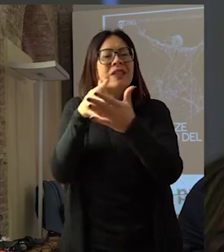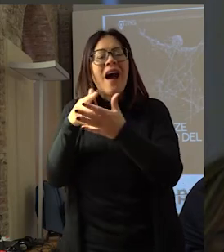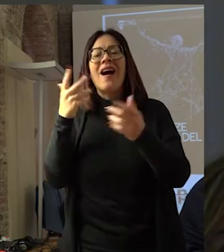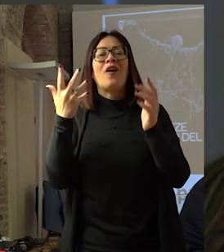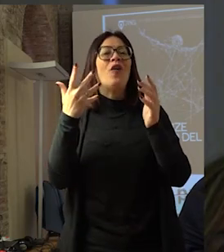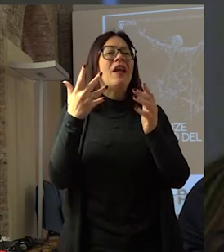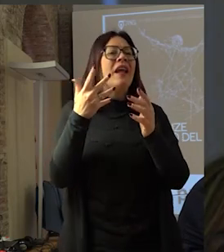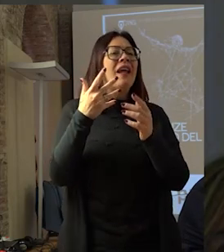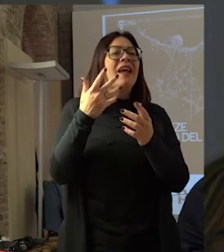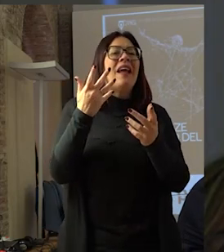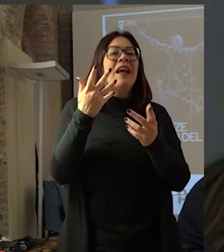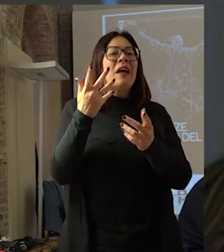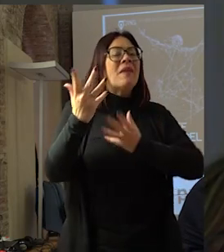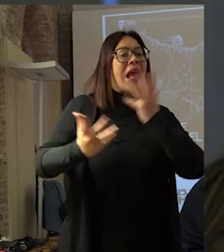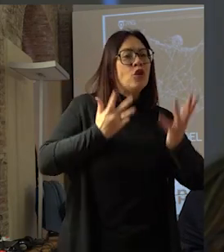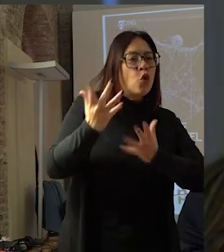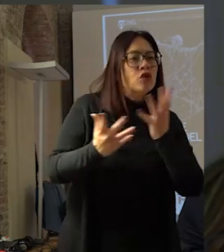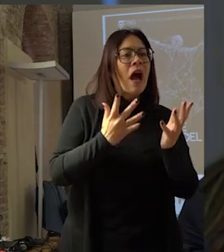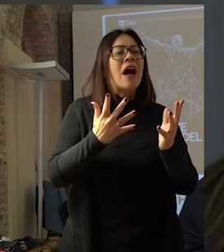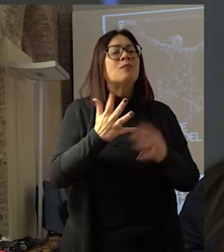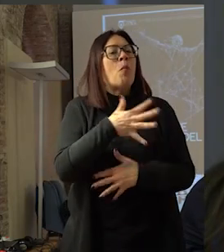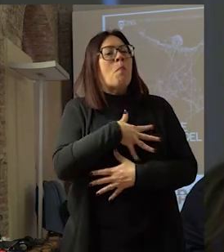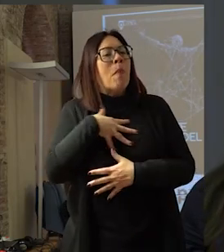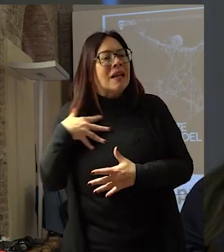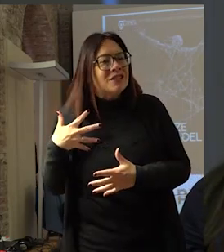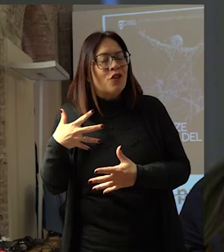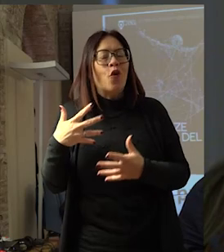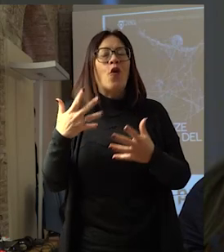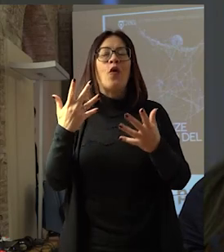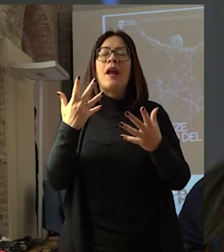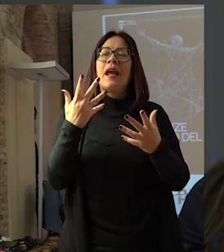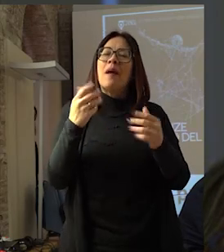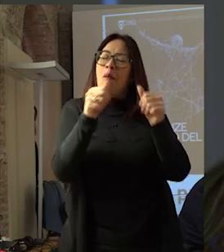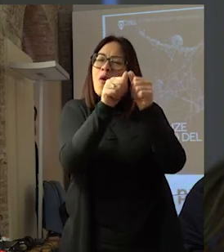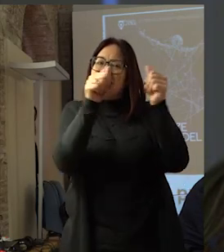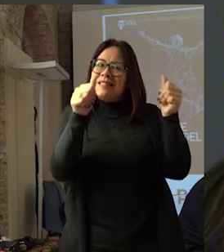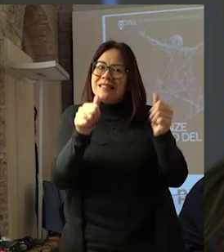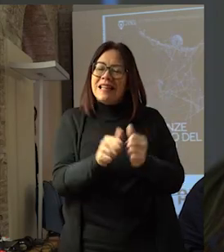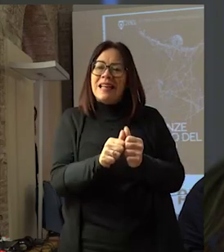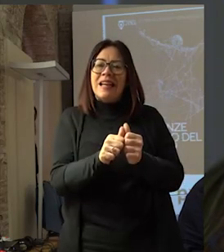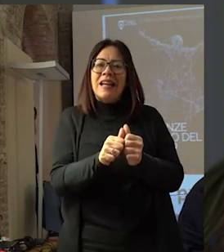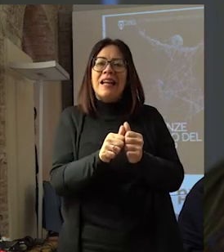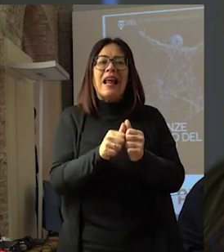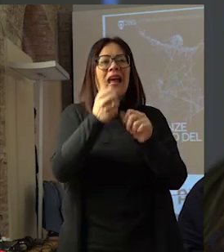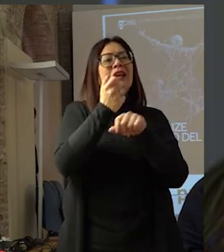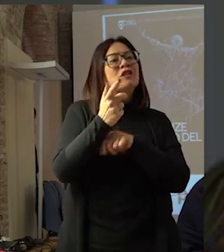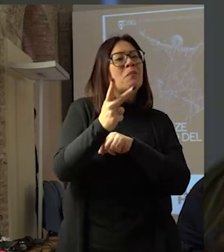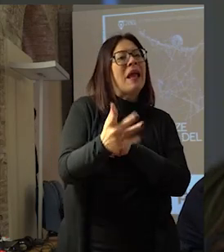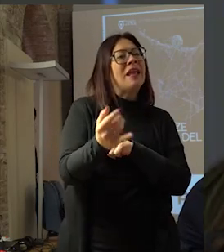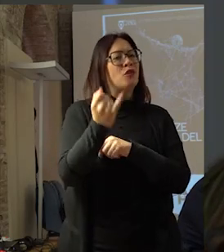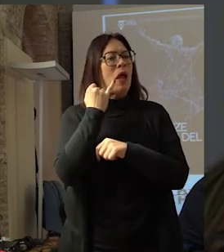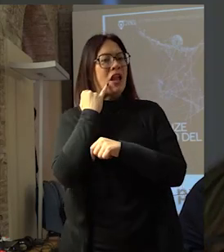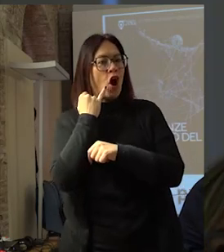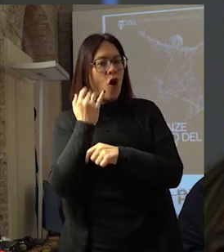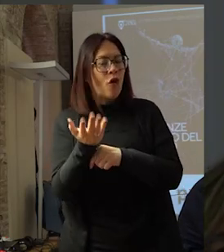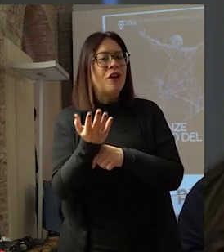sugli entusiasmi, la passione e anche uno stile spesso ironico, autoironico,